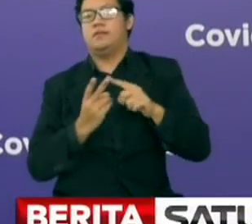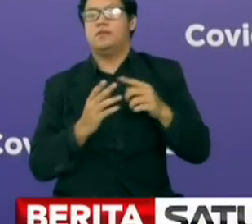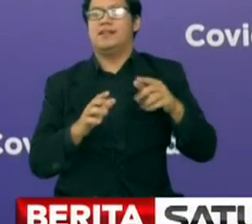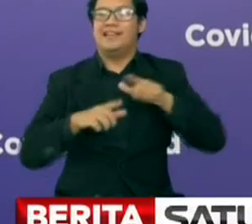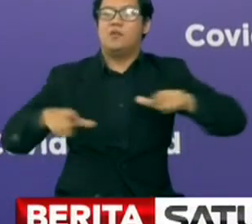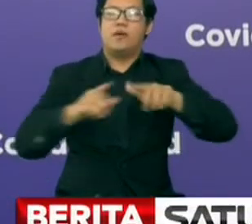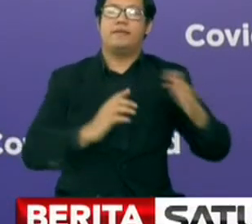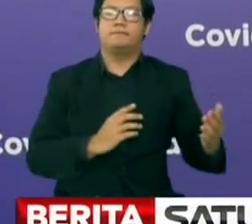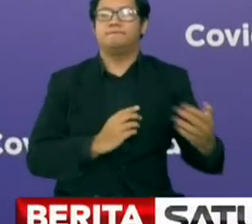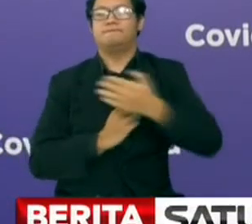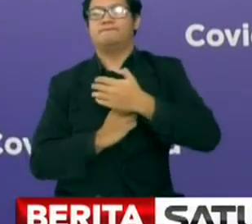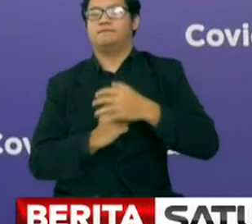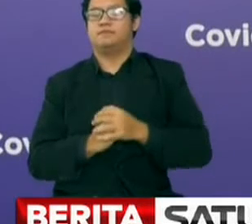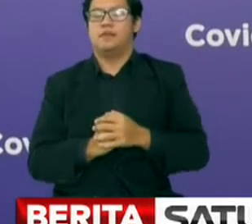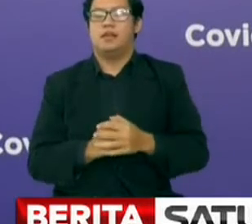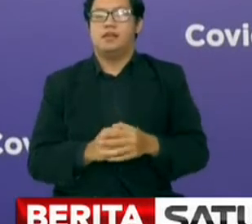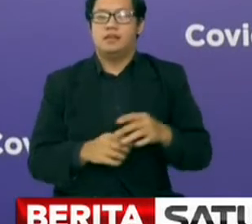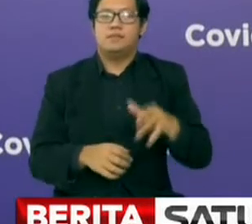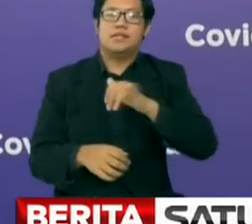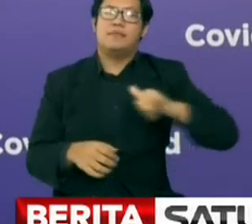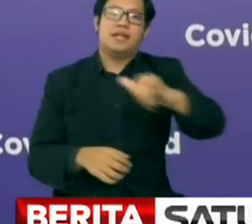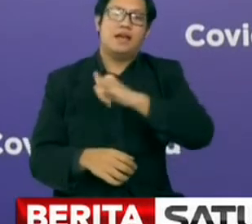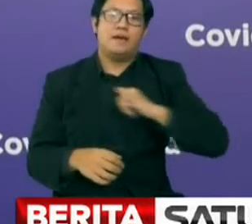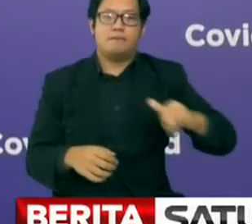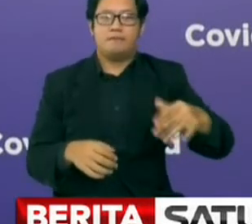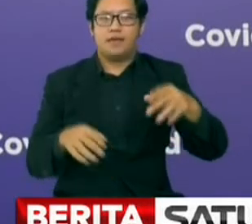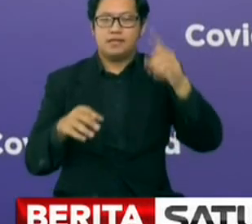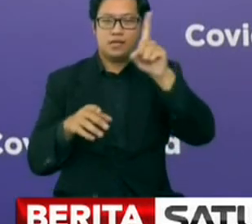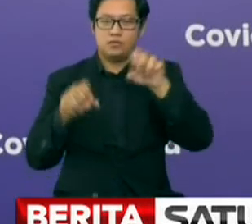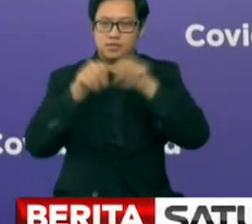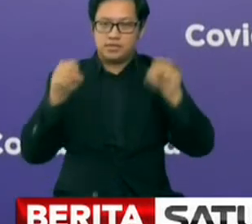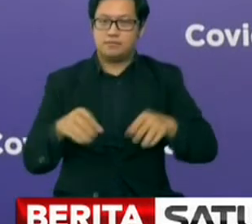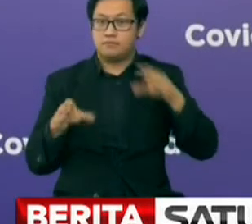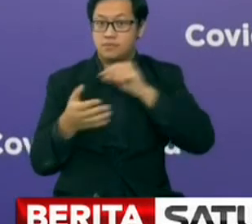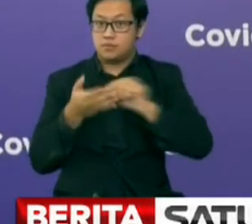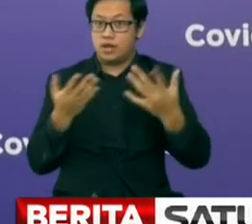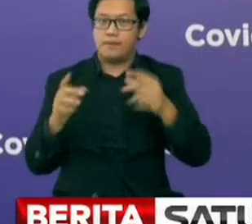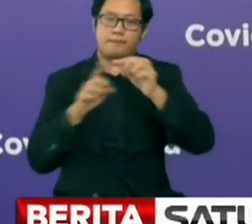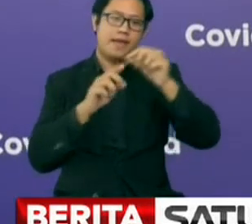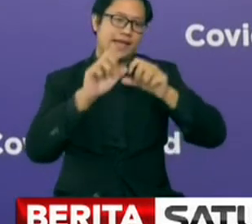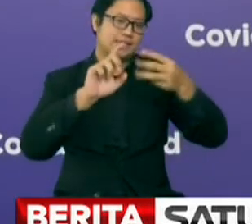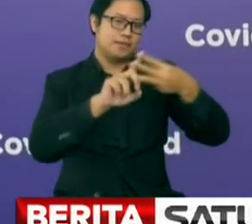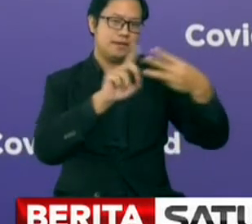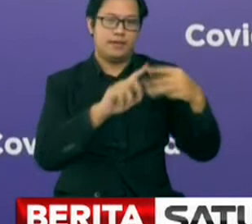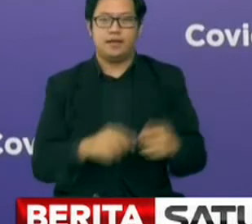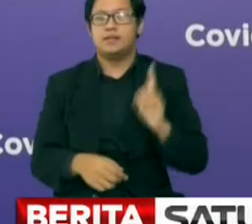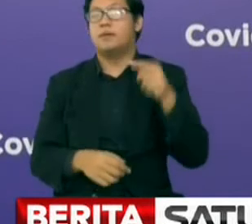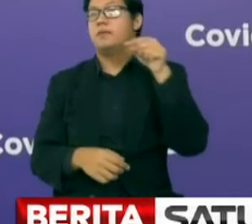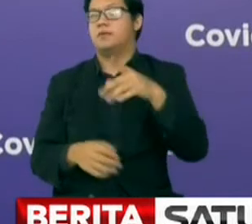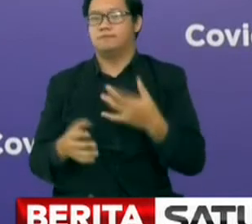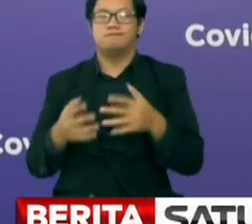secara bersama-sama dalam satu yang kita sebut sebagai Hai Oleh karena itu